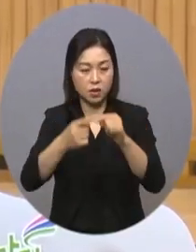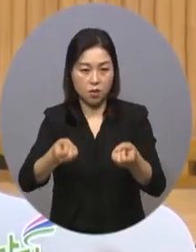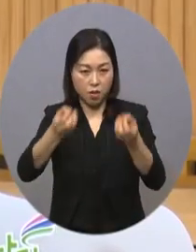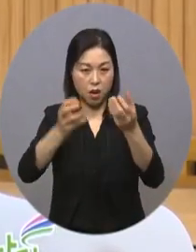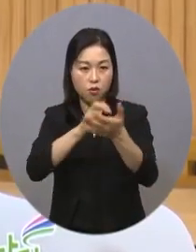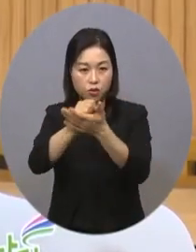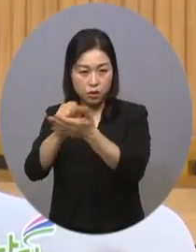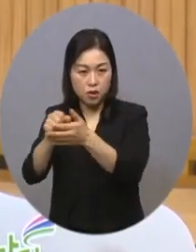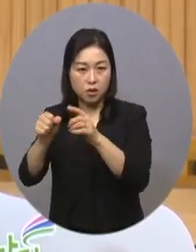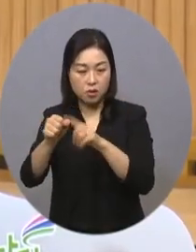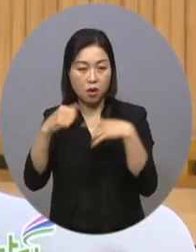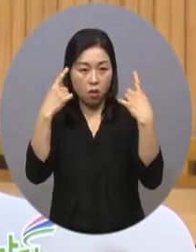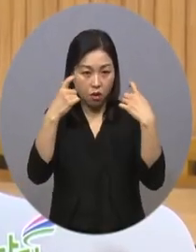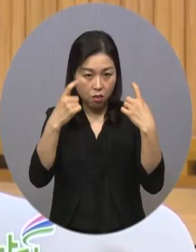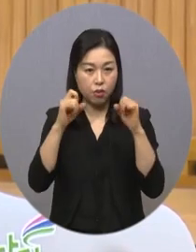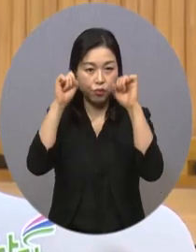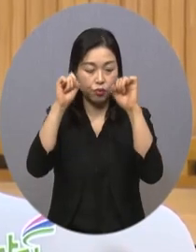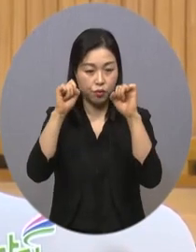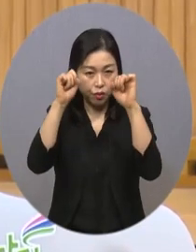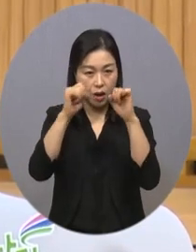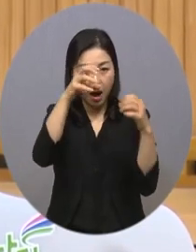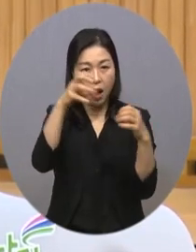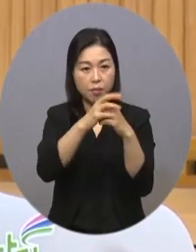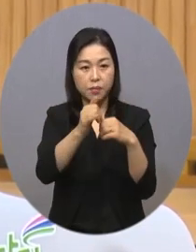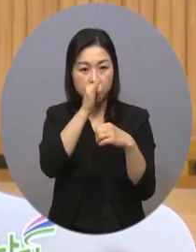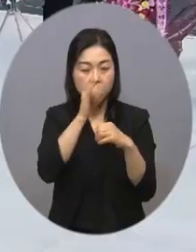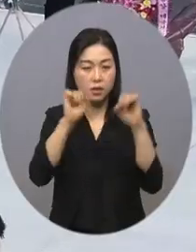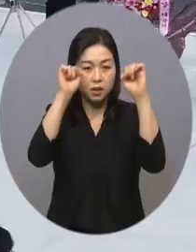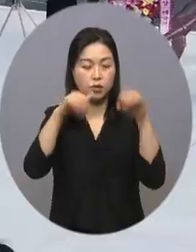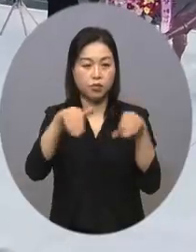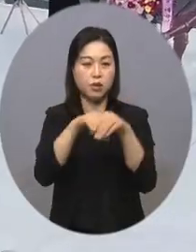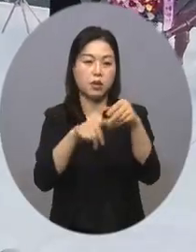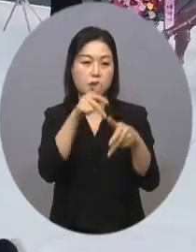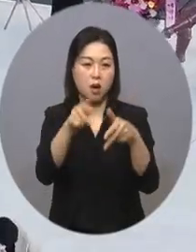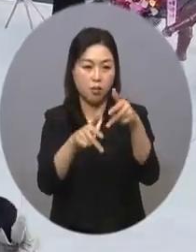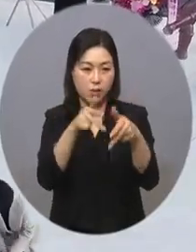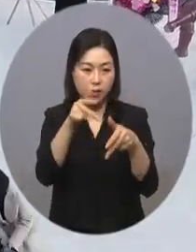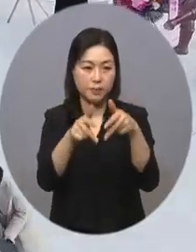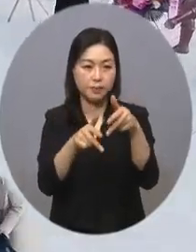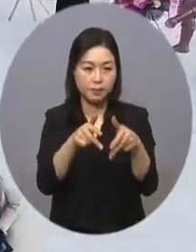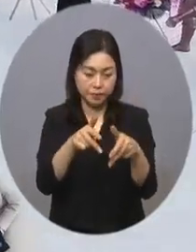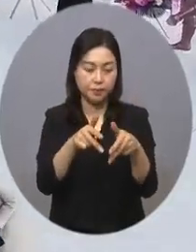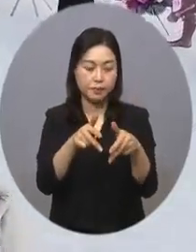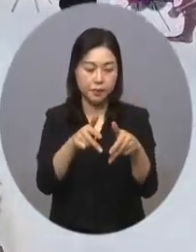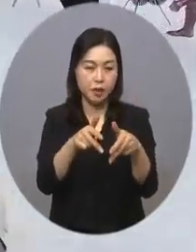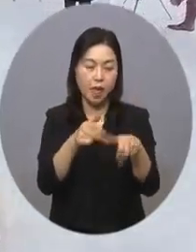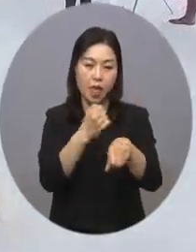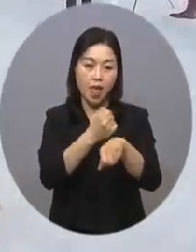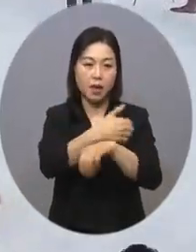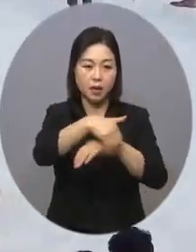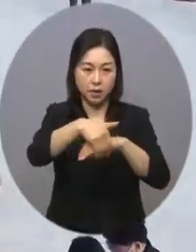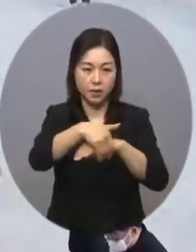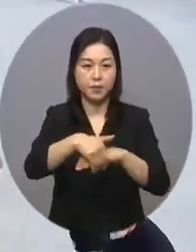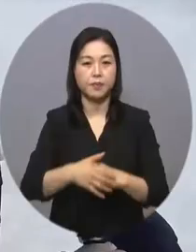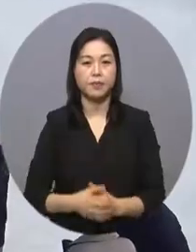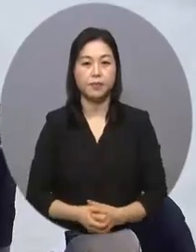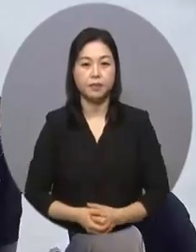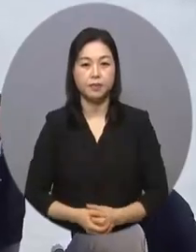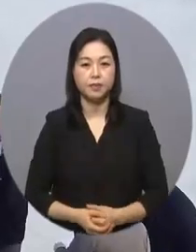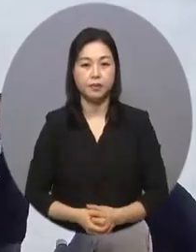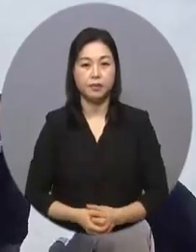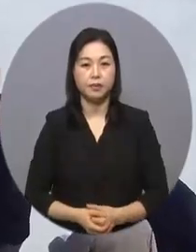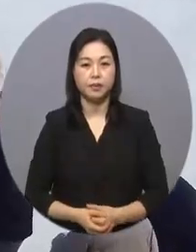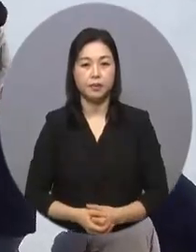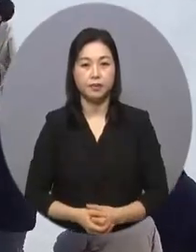유치해 관광과 스포츠가 융합된 체육 문화산업을 이끌어 나갈 계획입니다. 복지TV